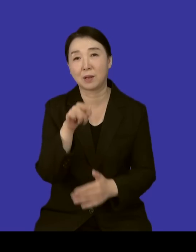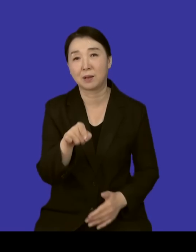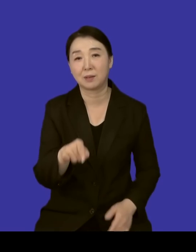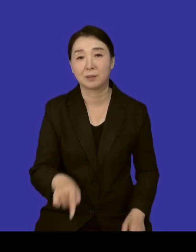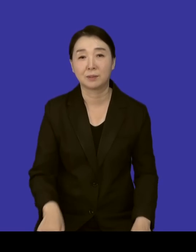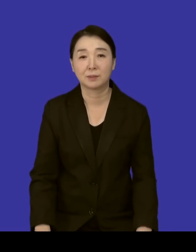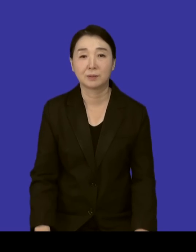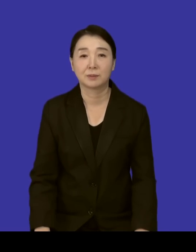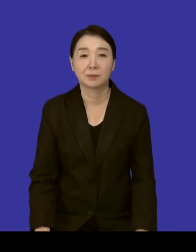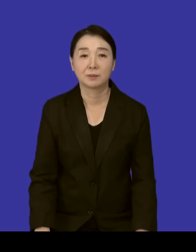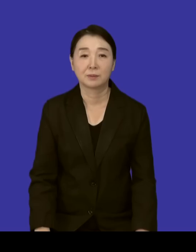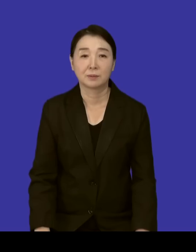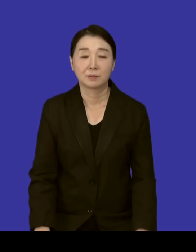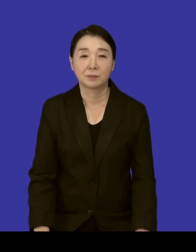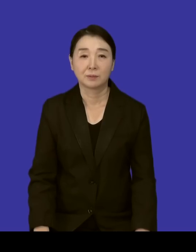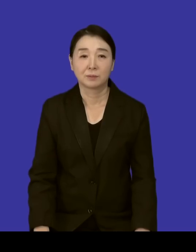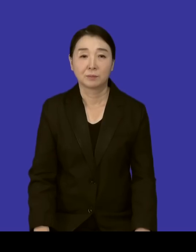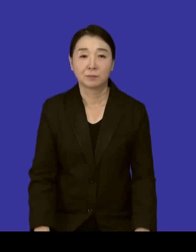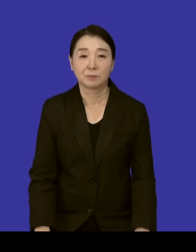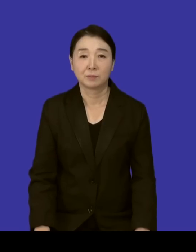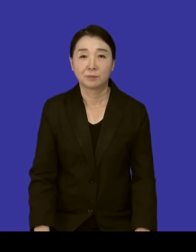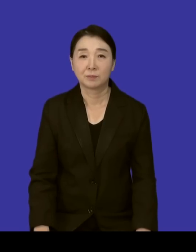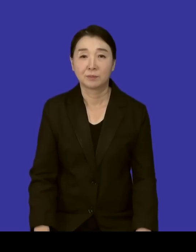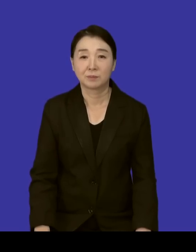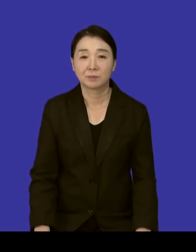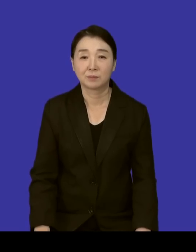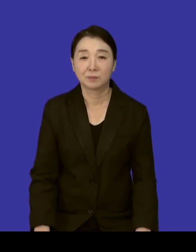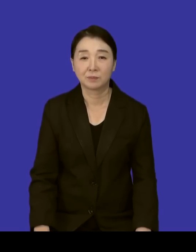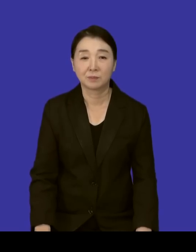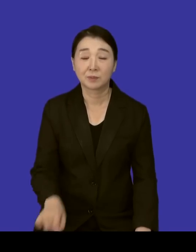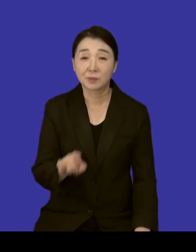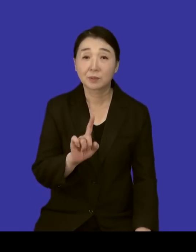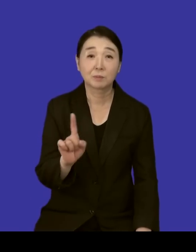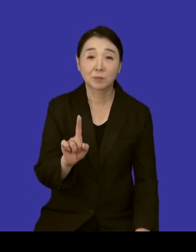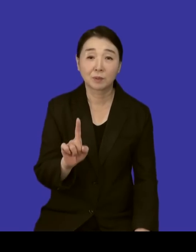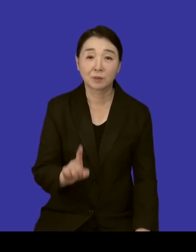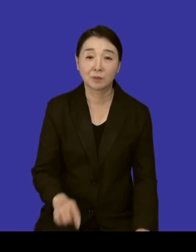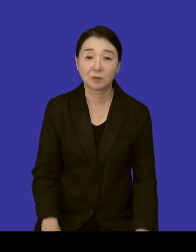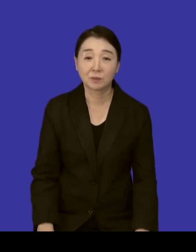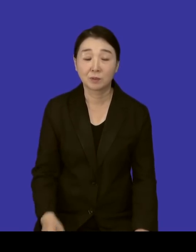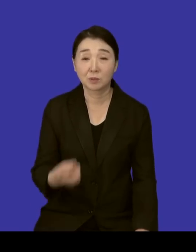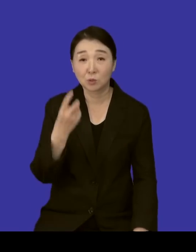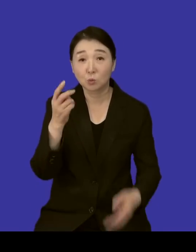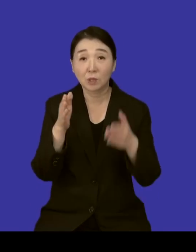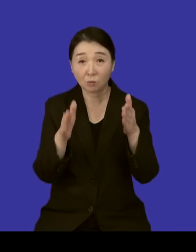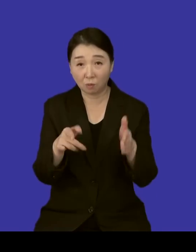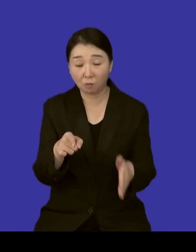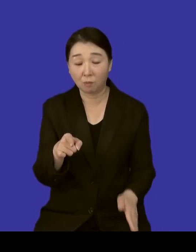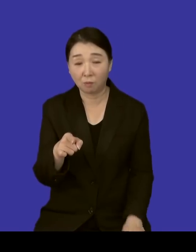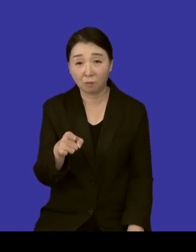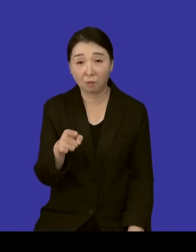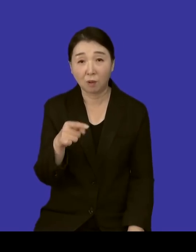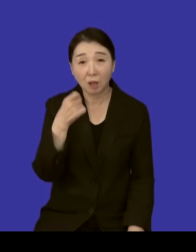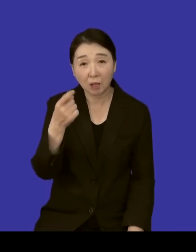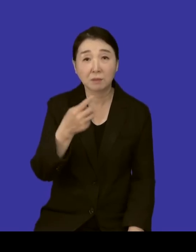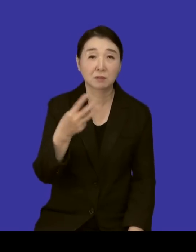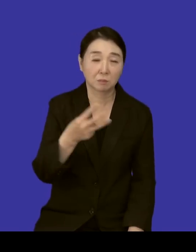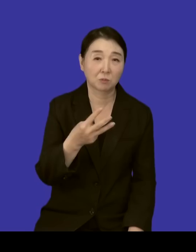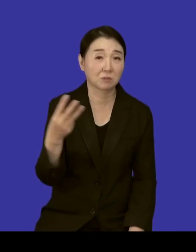예. 그래서 이게 어마어마한 요새 뭐그 이게 두 달 치니까. 예. 그러니까요. 한 달에 3,000원 네네네. 오는